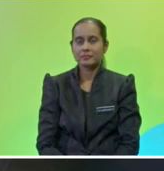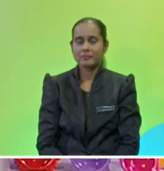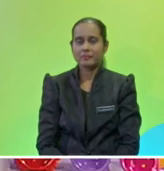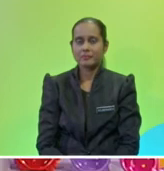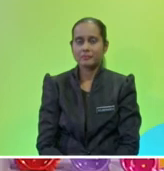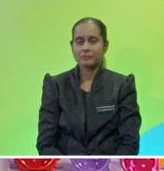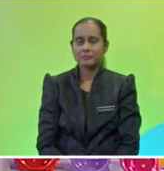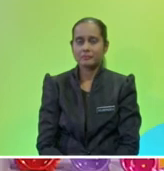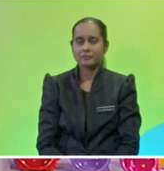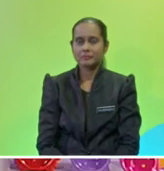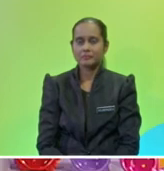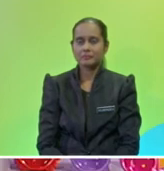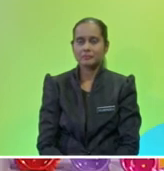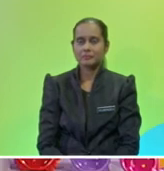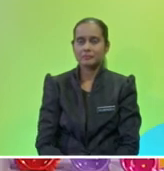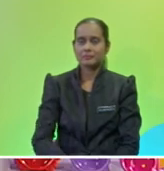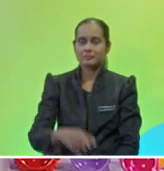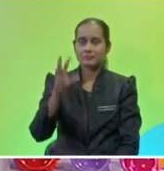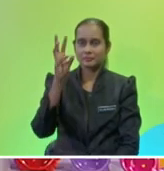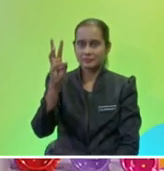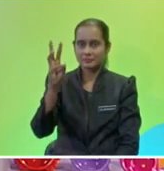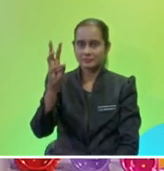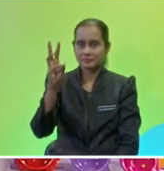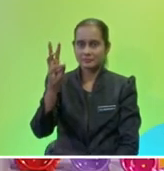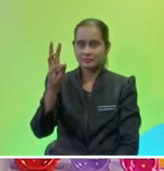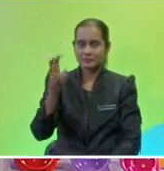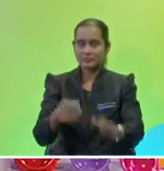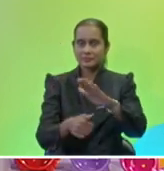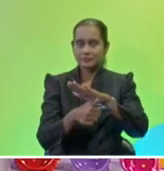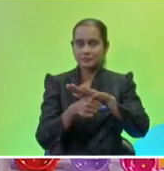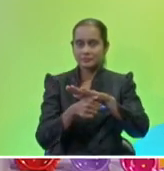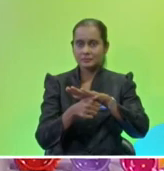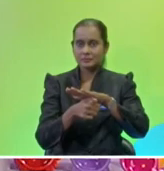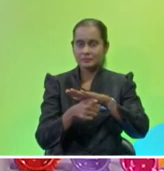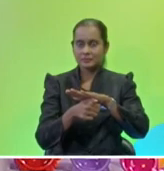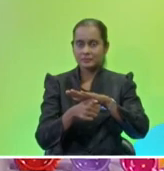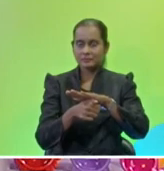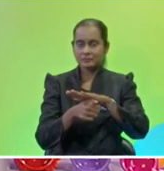enam Eko siput Oh no